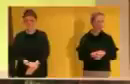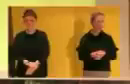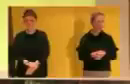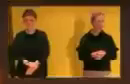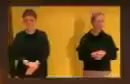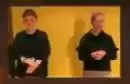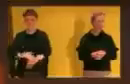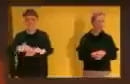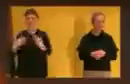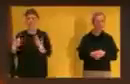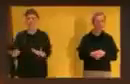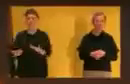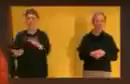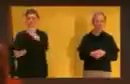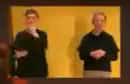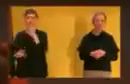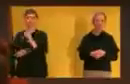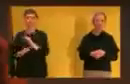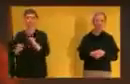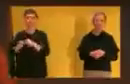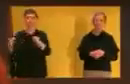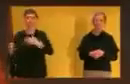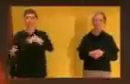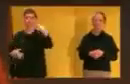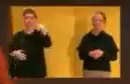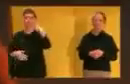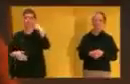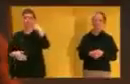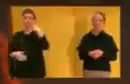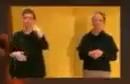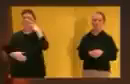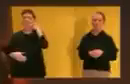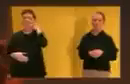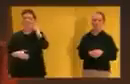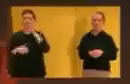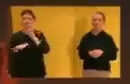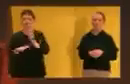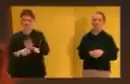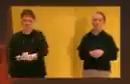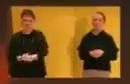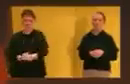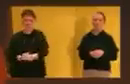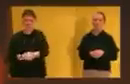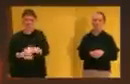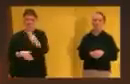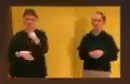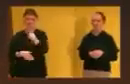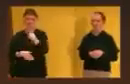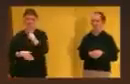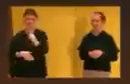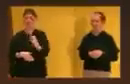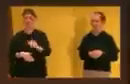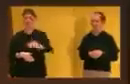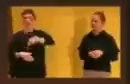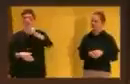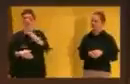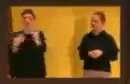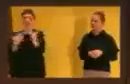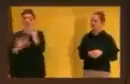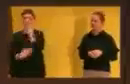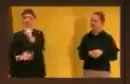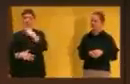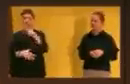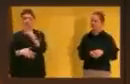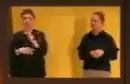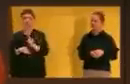So, schönen guten Tag. Mein Name ist Diana Schletter. Ich bin Elternratsvorsitzende der 128. Obernschule sowie